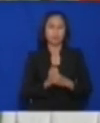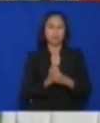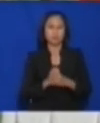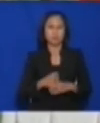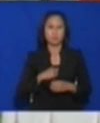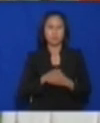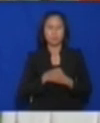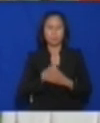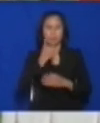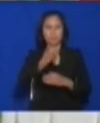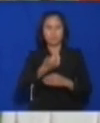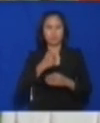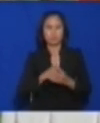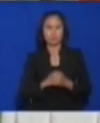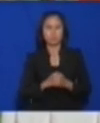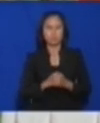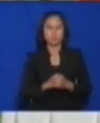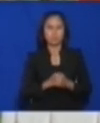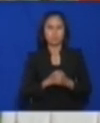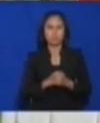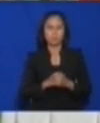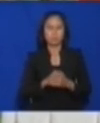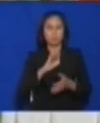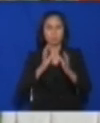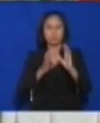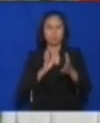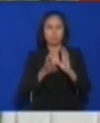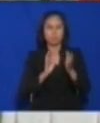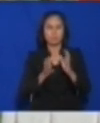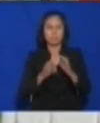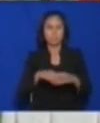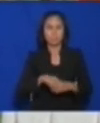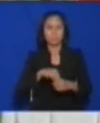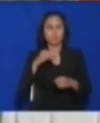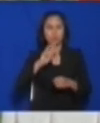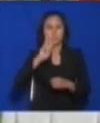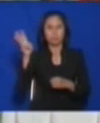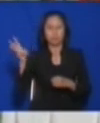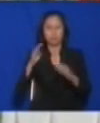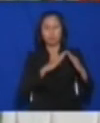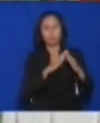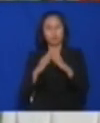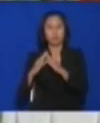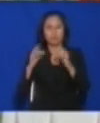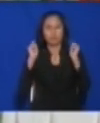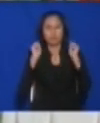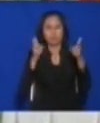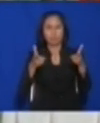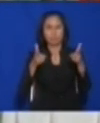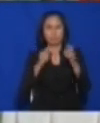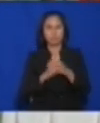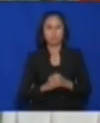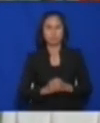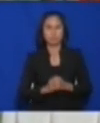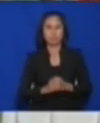selanjutnya menyampaikan visi dan misi mereka tentang membentuk pemerintahan yang bersih baik dan berwibawa acara ini akan dipandu